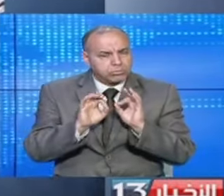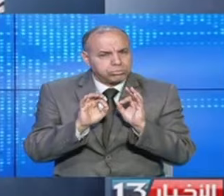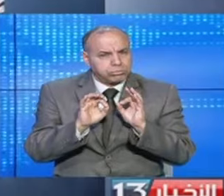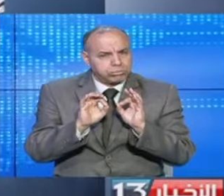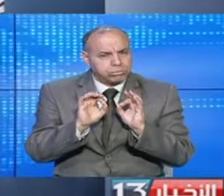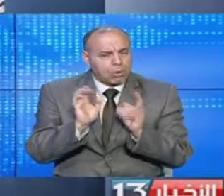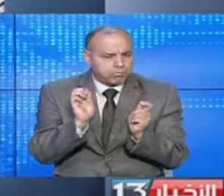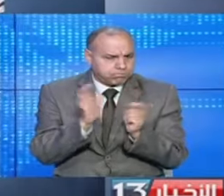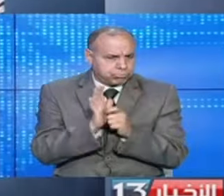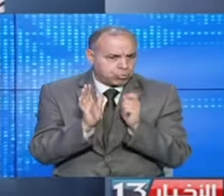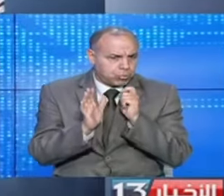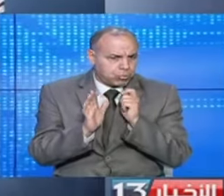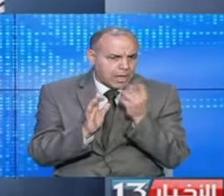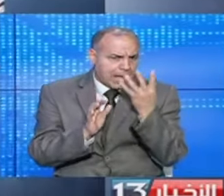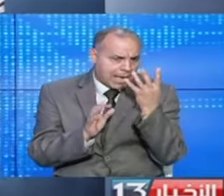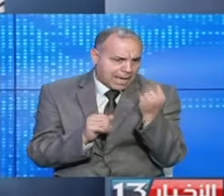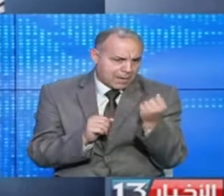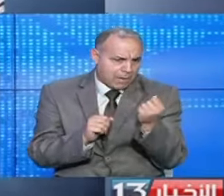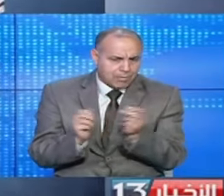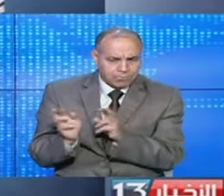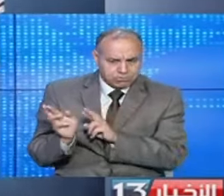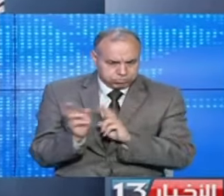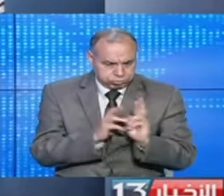أجل معين اللي هو 4 أيام